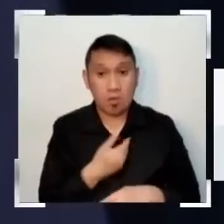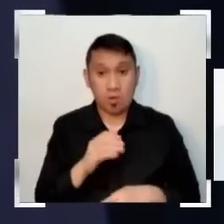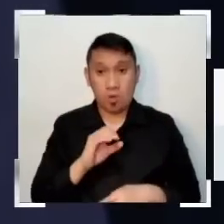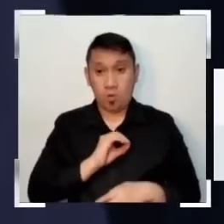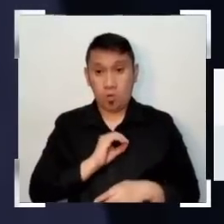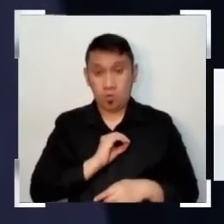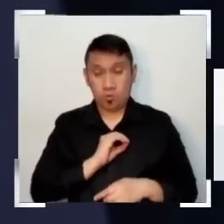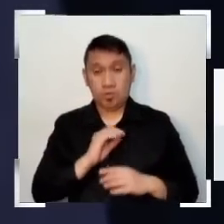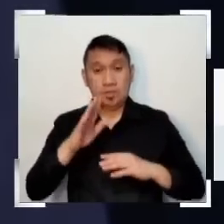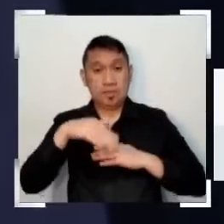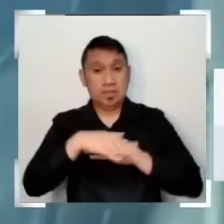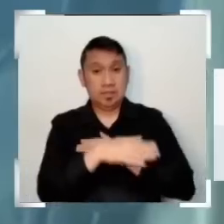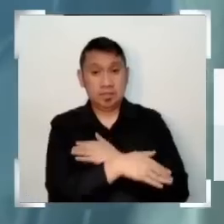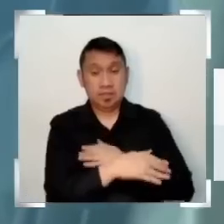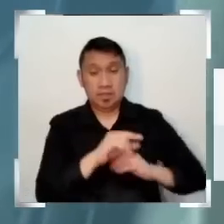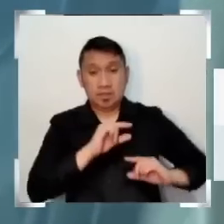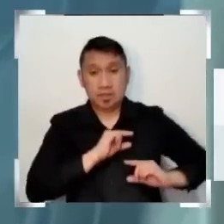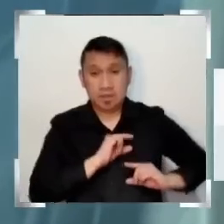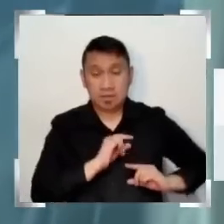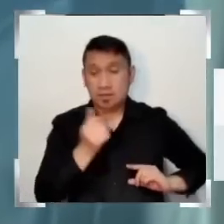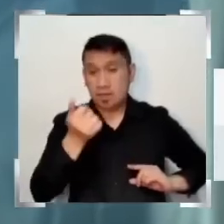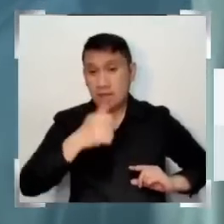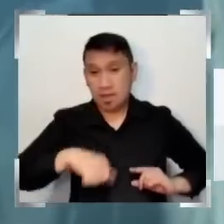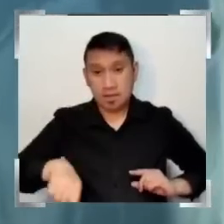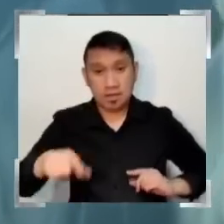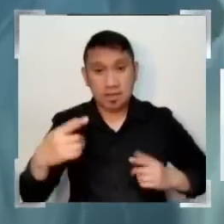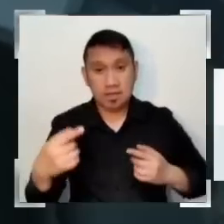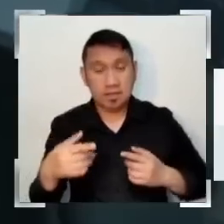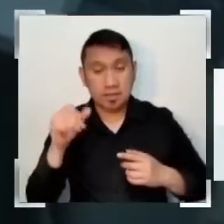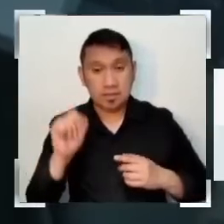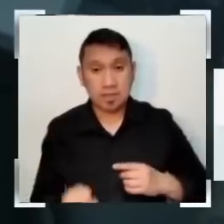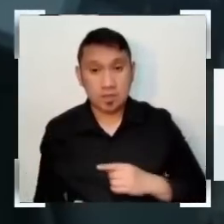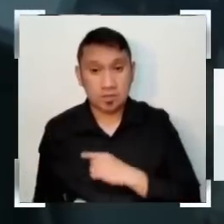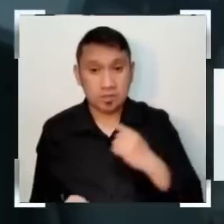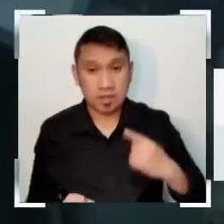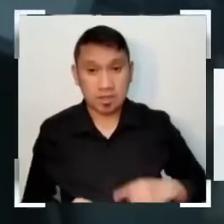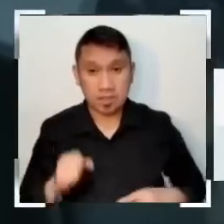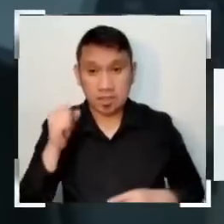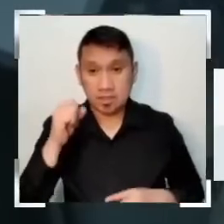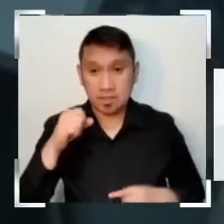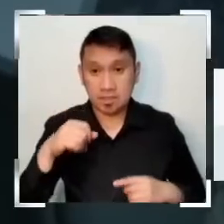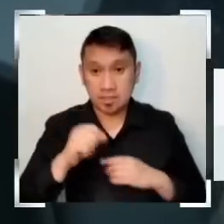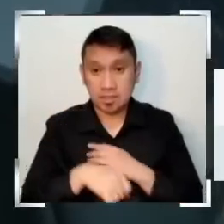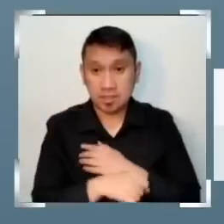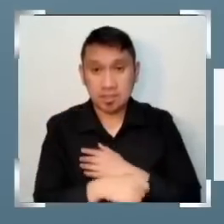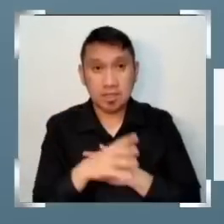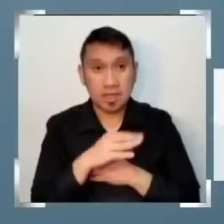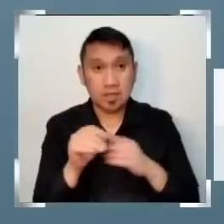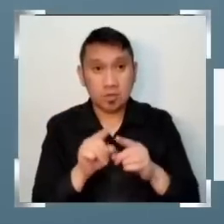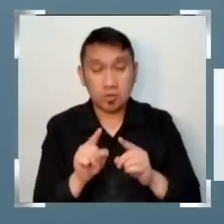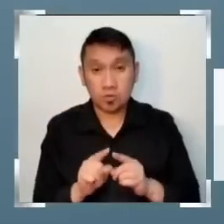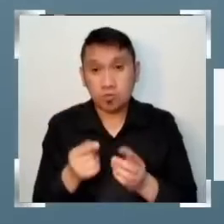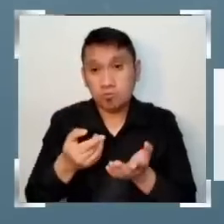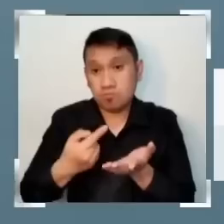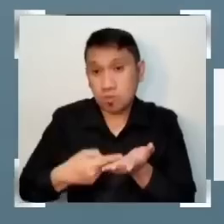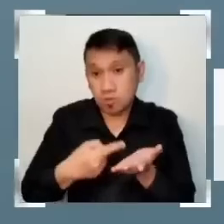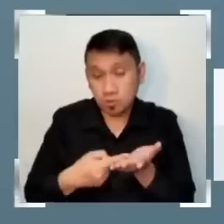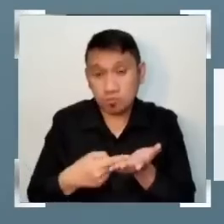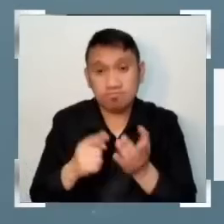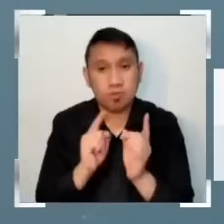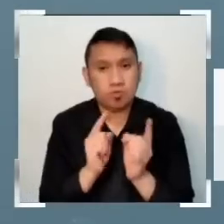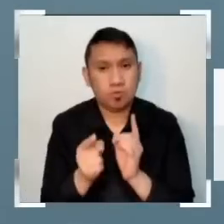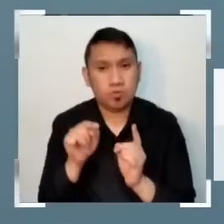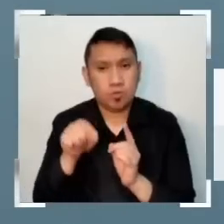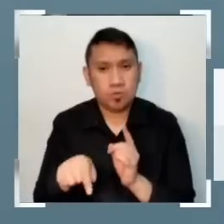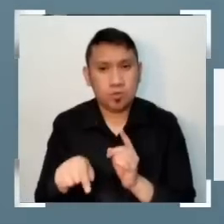anywhere in the South China Sea. Kabilang din sa mga inanunsyo, ang pagulong ng pag-uusap para sabay na magpatrolya sa South